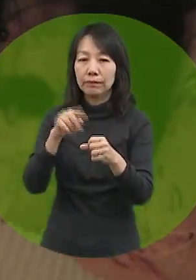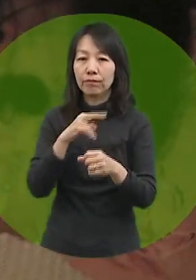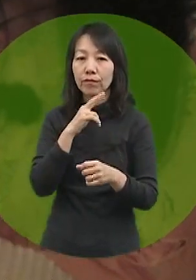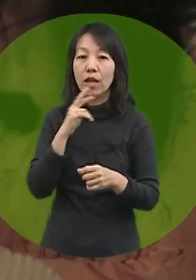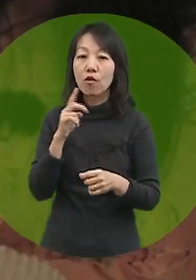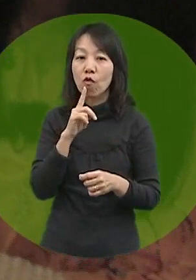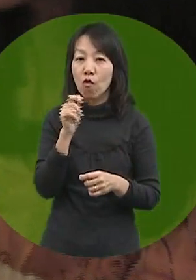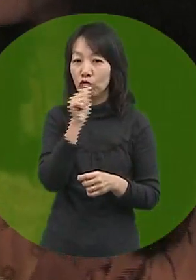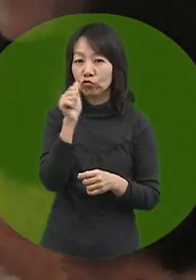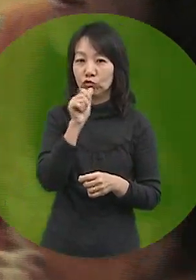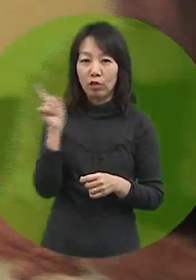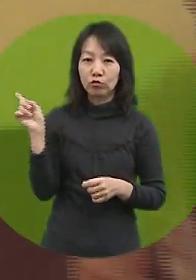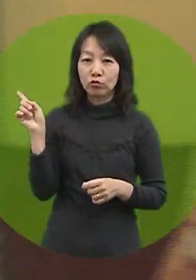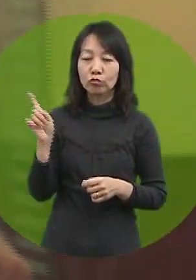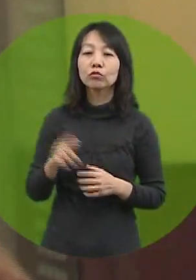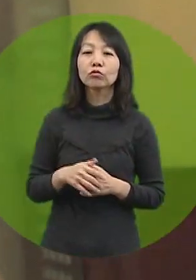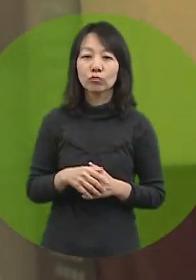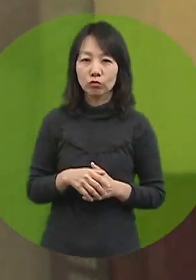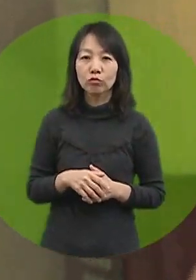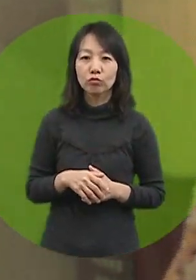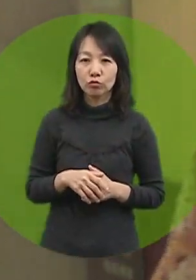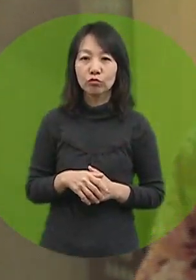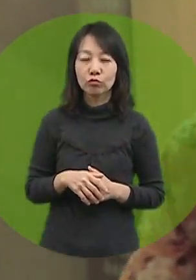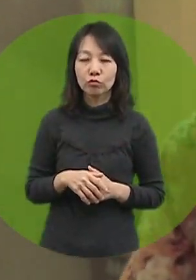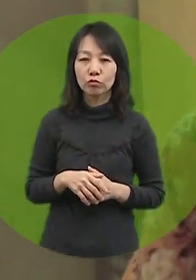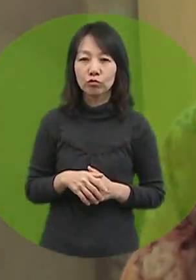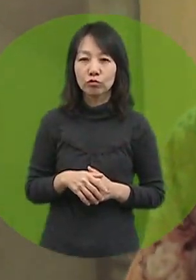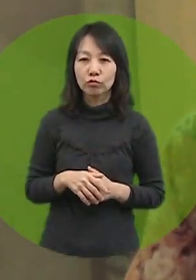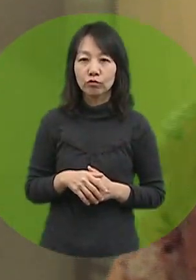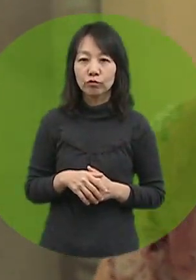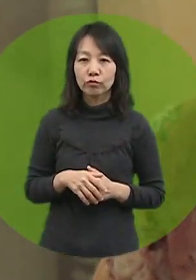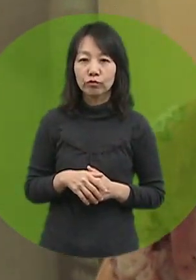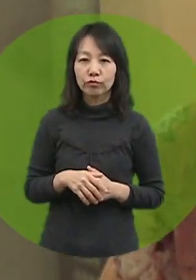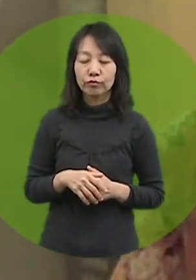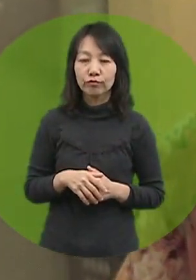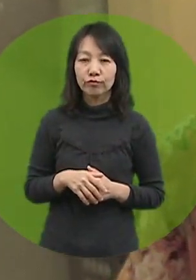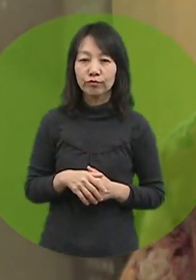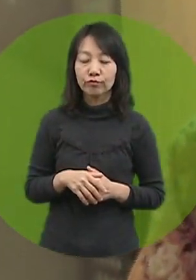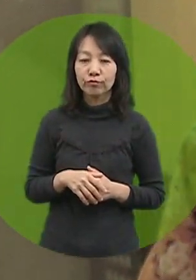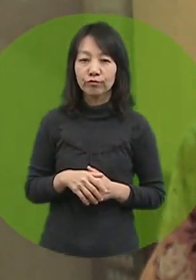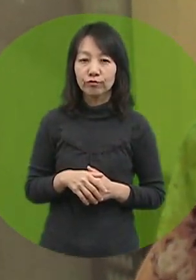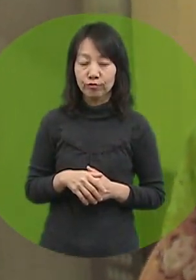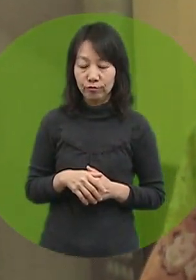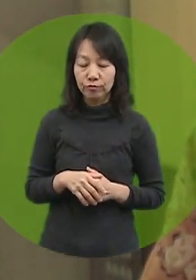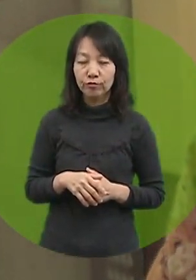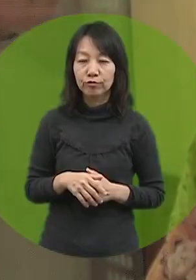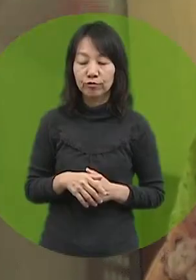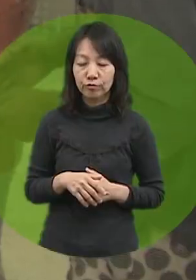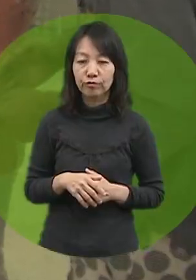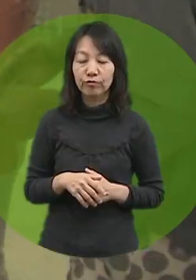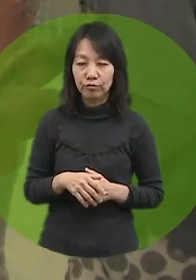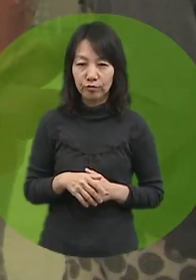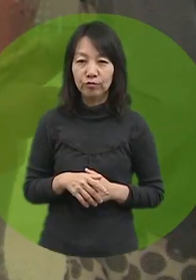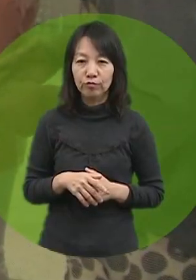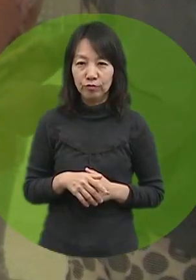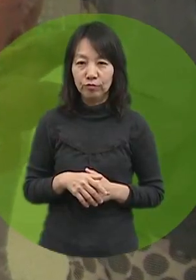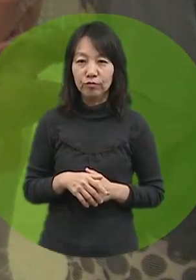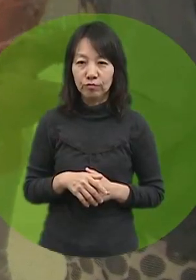縄？ To be in the conference. はい。 And to hear Okinawan music.